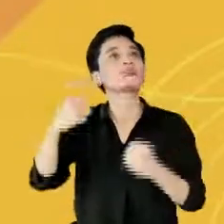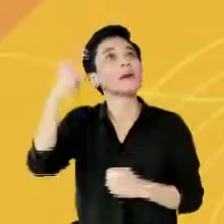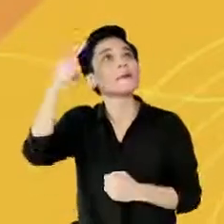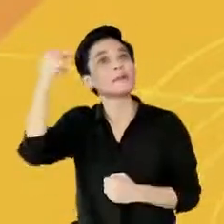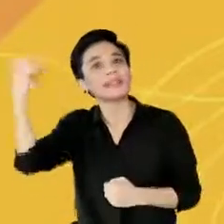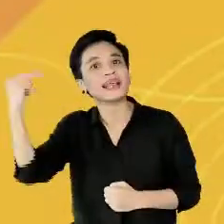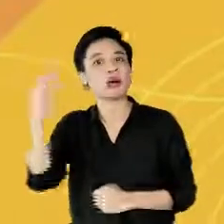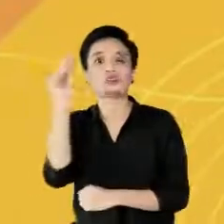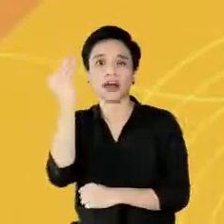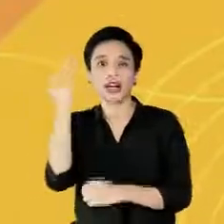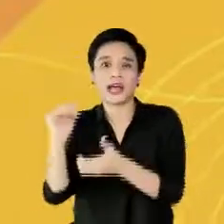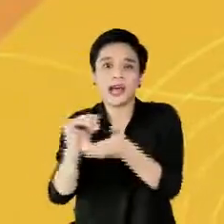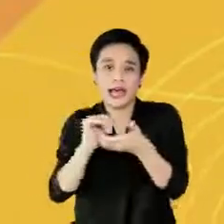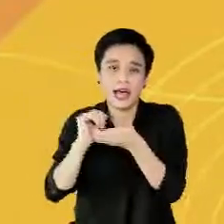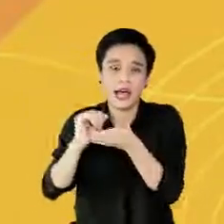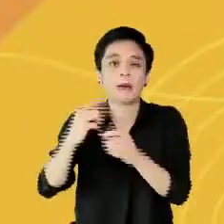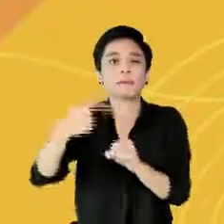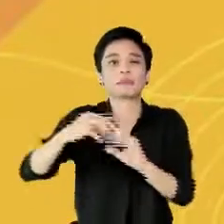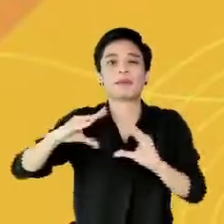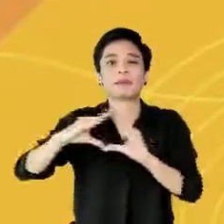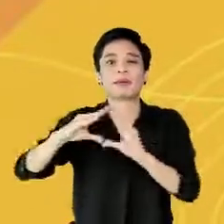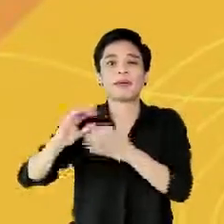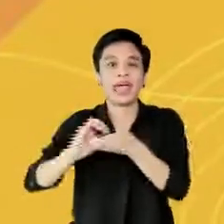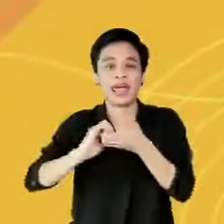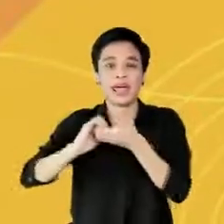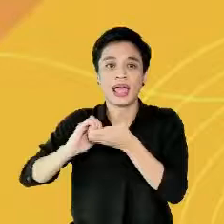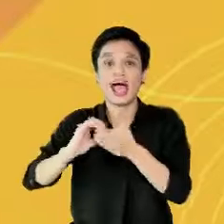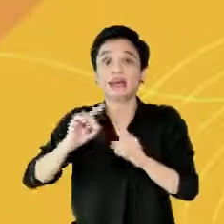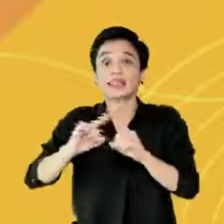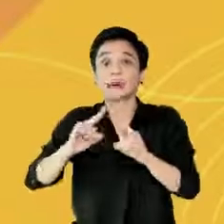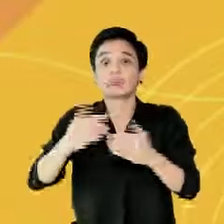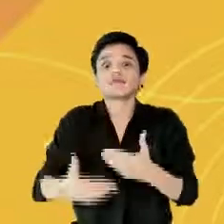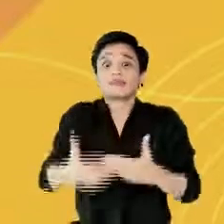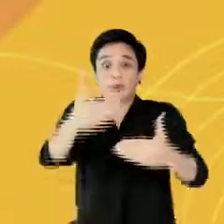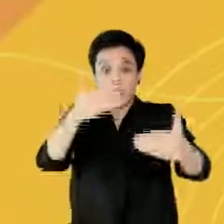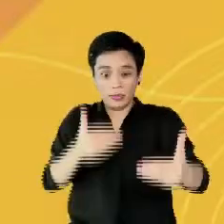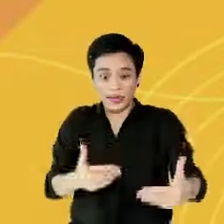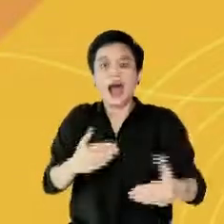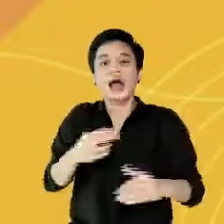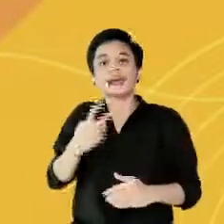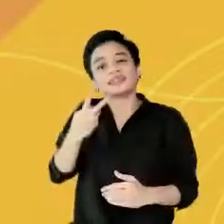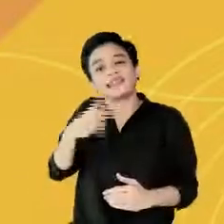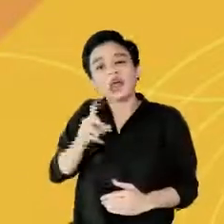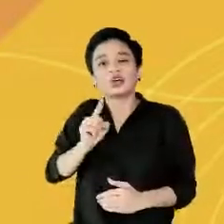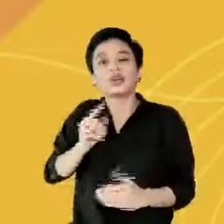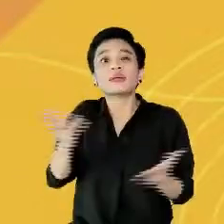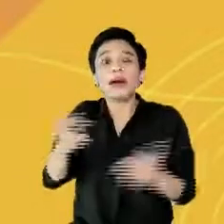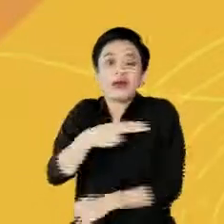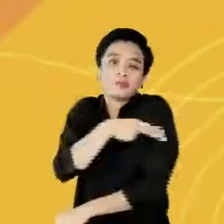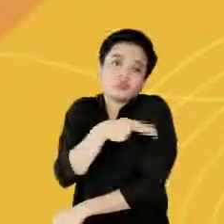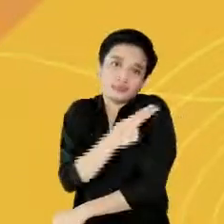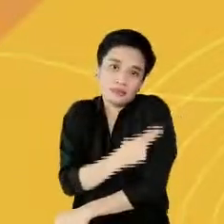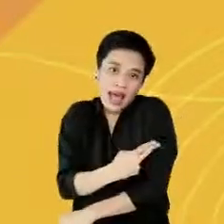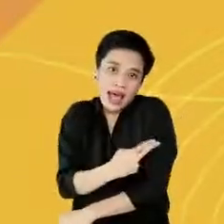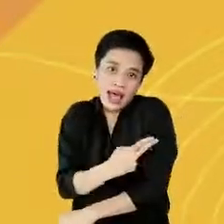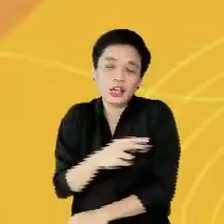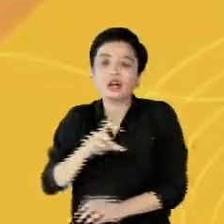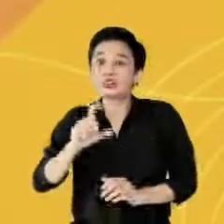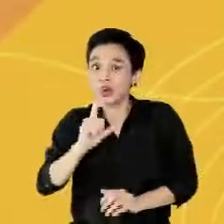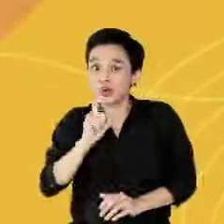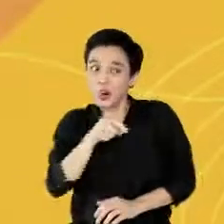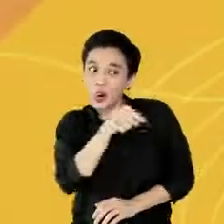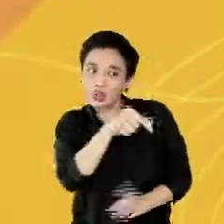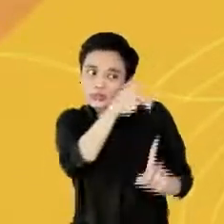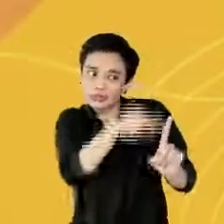libmtp semuanya melalui asesmen dari tim Puskesmas jadi pada saat Seorang warga kita dapatkan